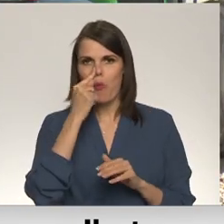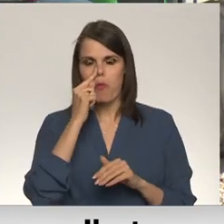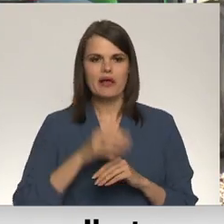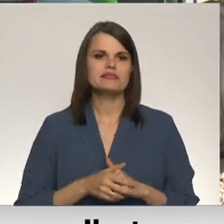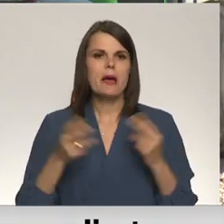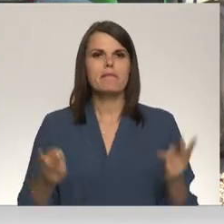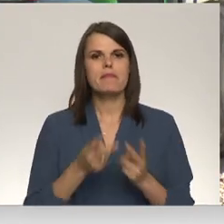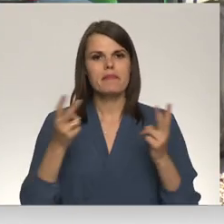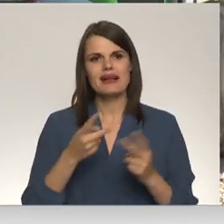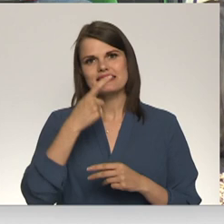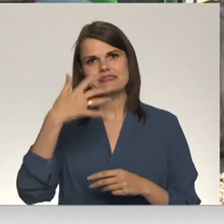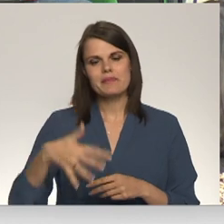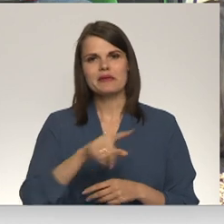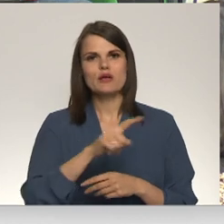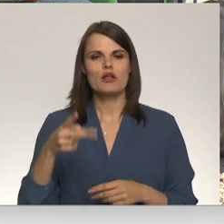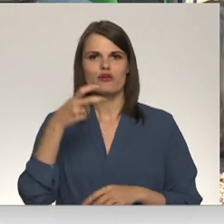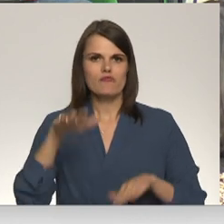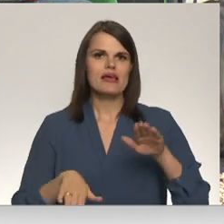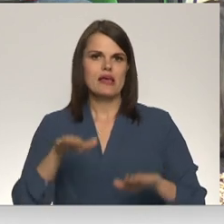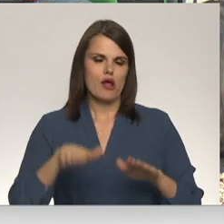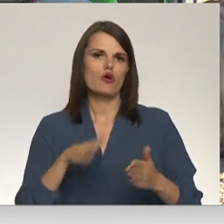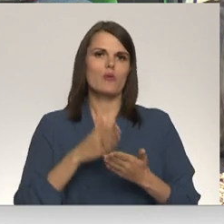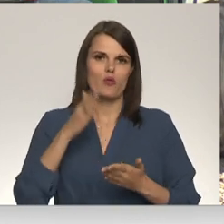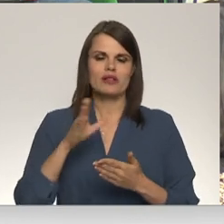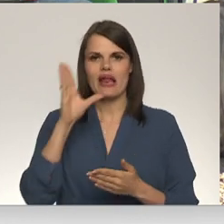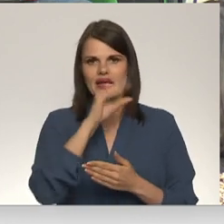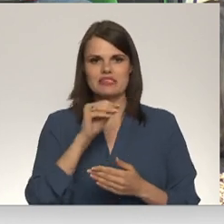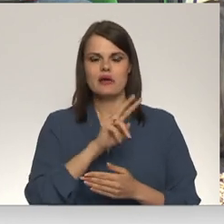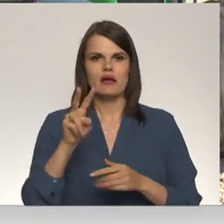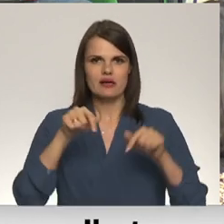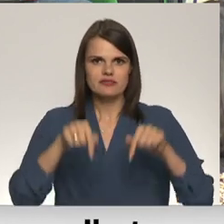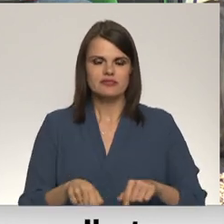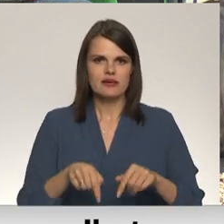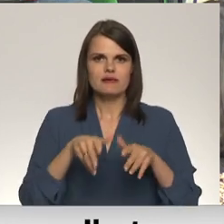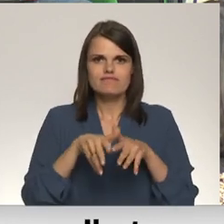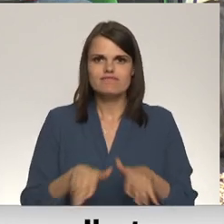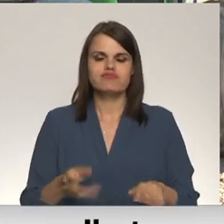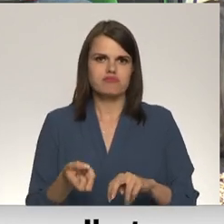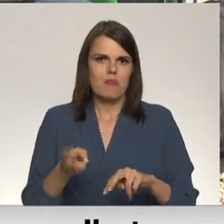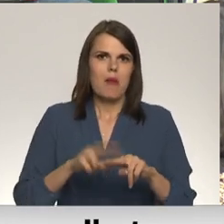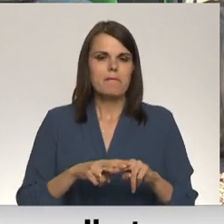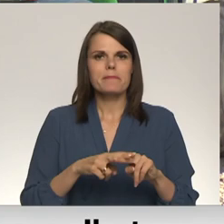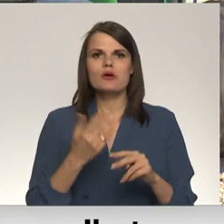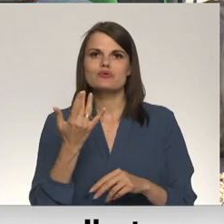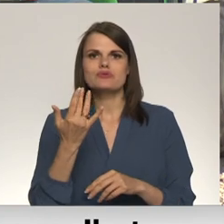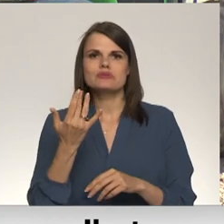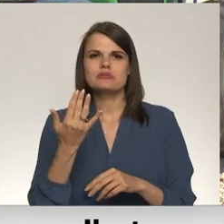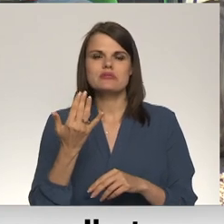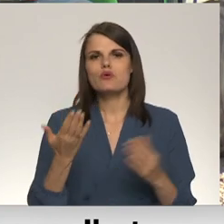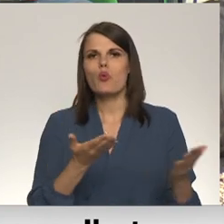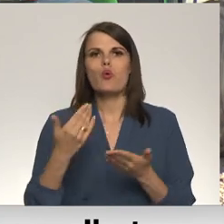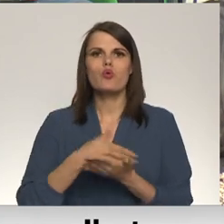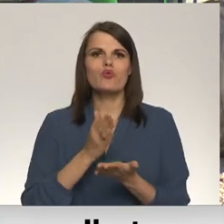Parasti jau ir no 150 līdz 200 kg noteikti, kad ir iespējams, kas ienāk augsnē kā papildus. Un tas ir apmēram cik kuru daļu